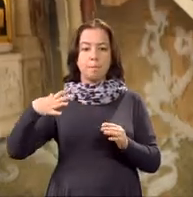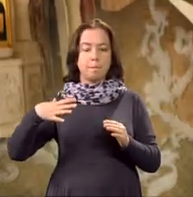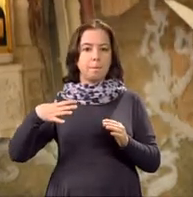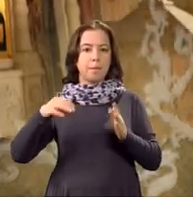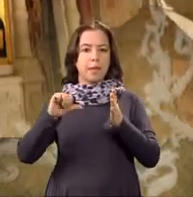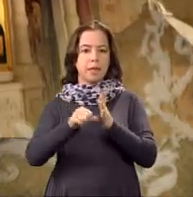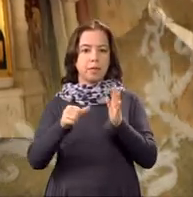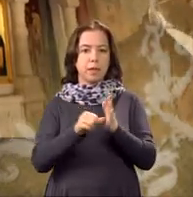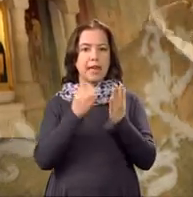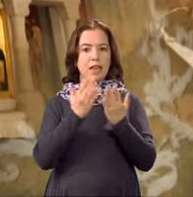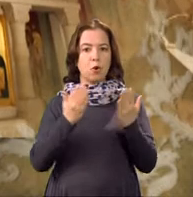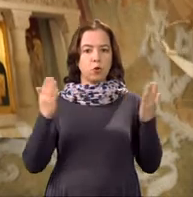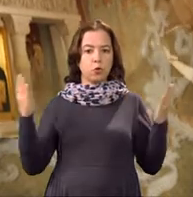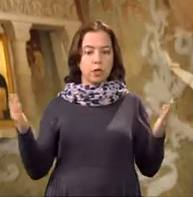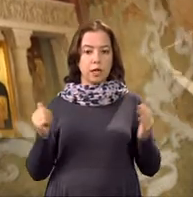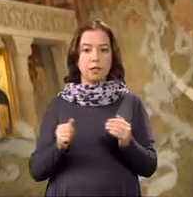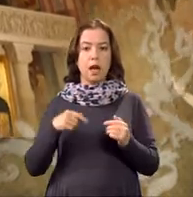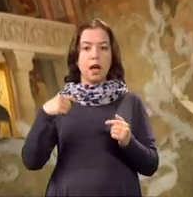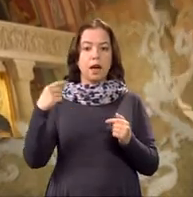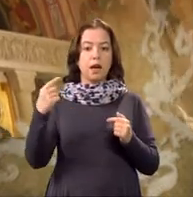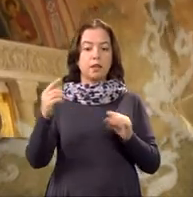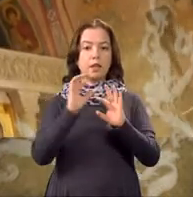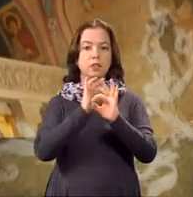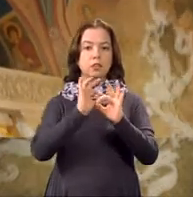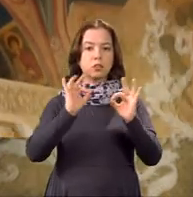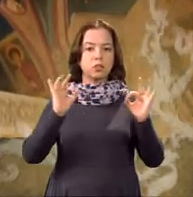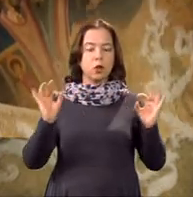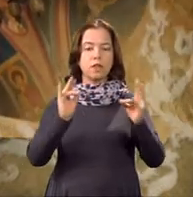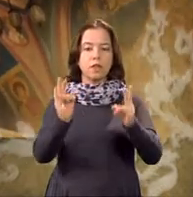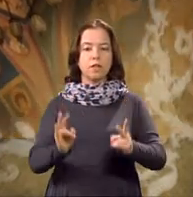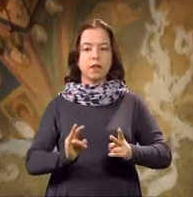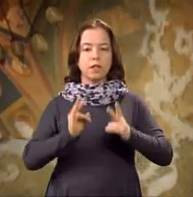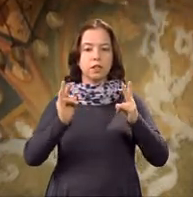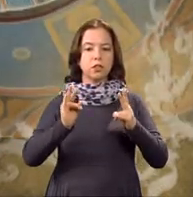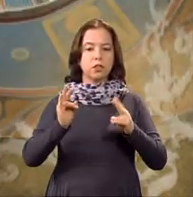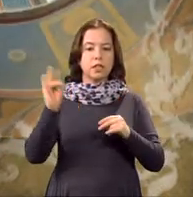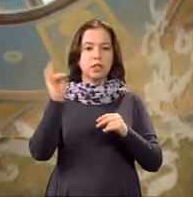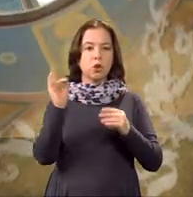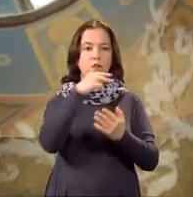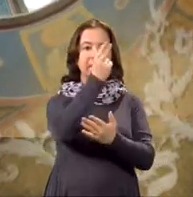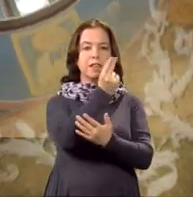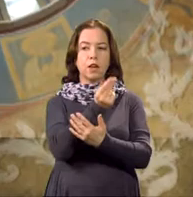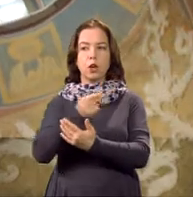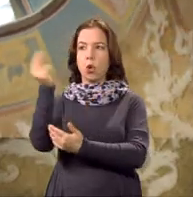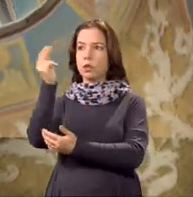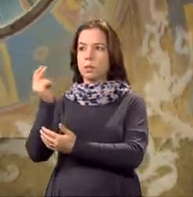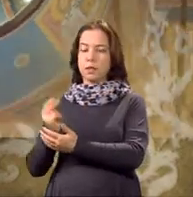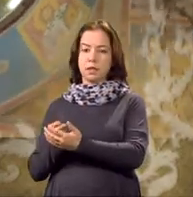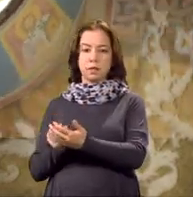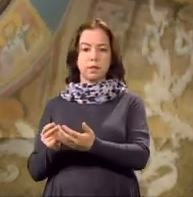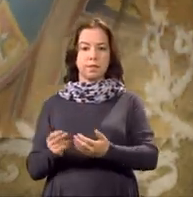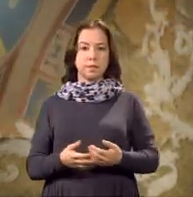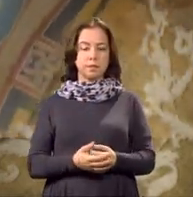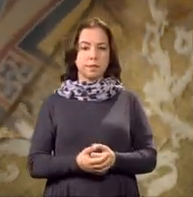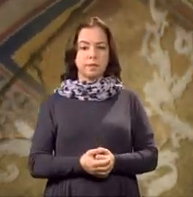різьблений іконостас. А далі – чудовий, витончений церковний розпис.